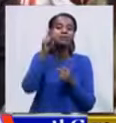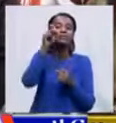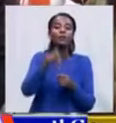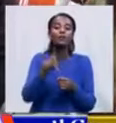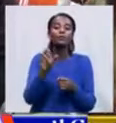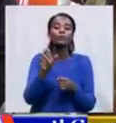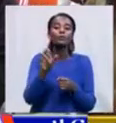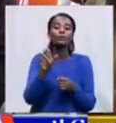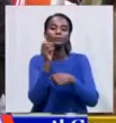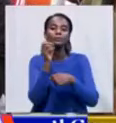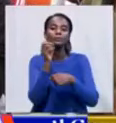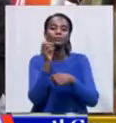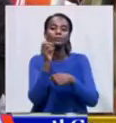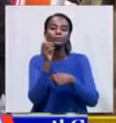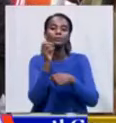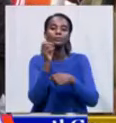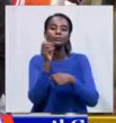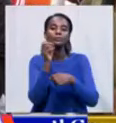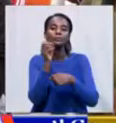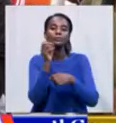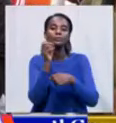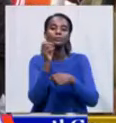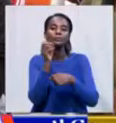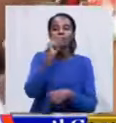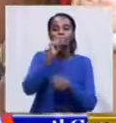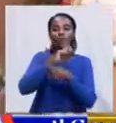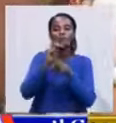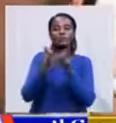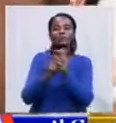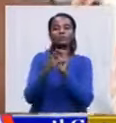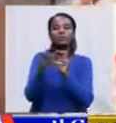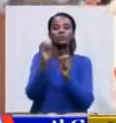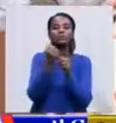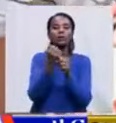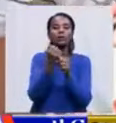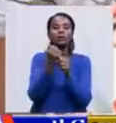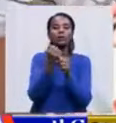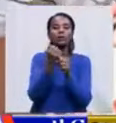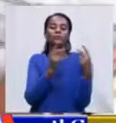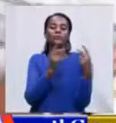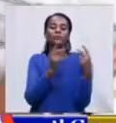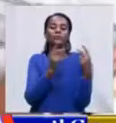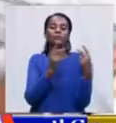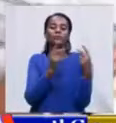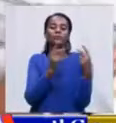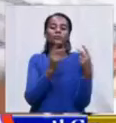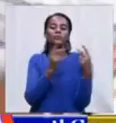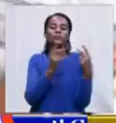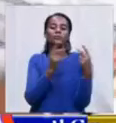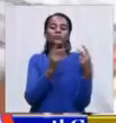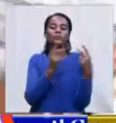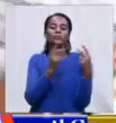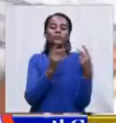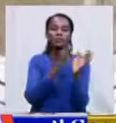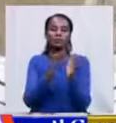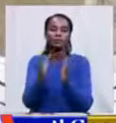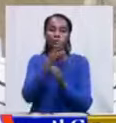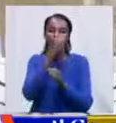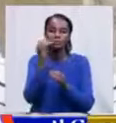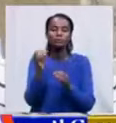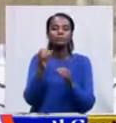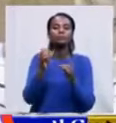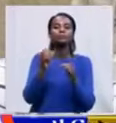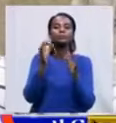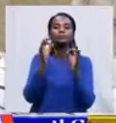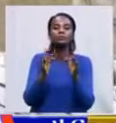ሬዲዮና ቴሌቪዥን ድርጅትም ቅሬታቸውን በየደረጃው ለሚገኙ የስራ ኃላፊዎች አቅርቦ ምላሻቸውን ያካተተ ዘገባ ሰርቷል። ከበጀት መዳቢ መስሪያ ቤት